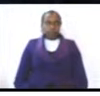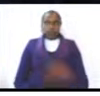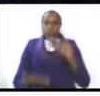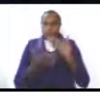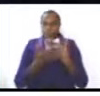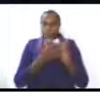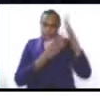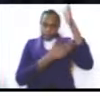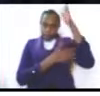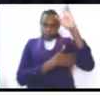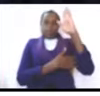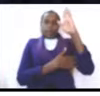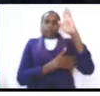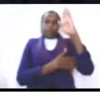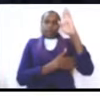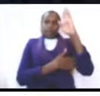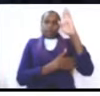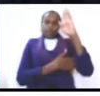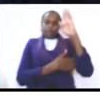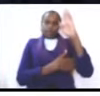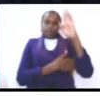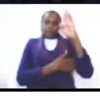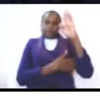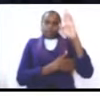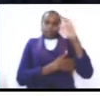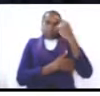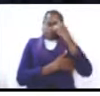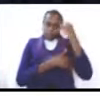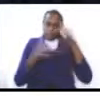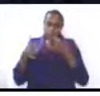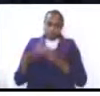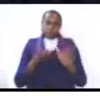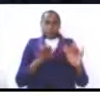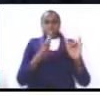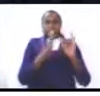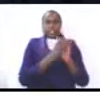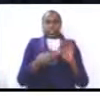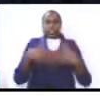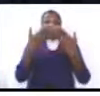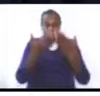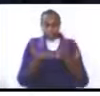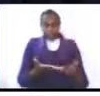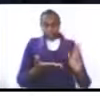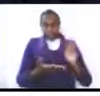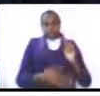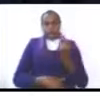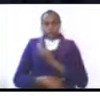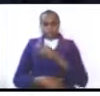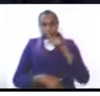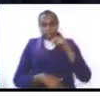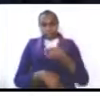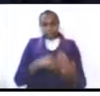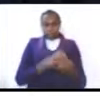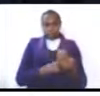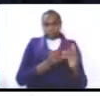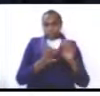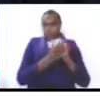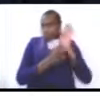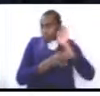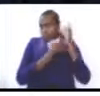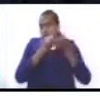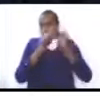kushukuru Mwenyezi Mungu kwa nafasi hii ambayo umetupatia ndio tuweze kusikia kutoka